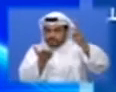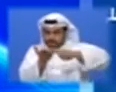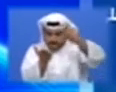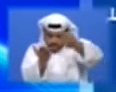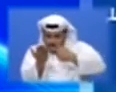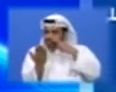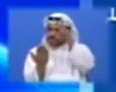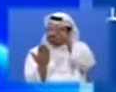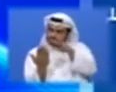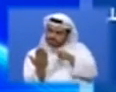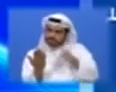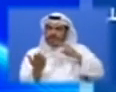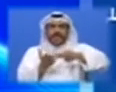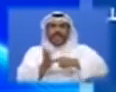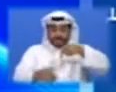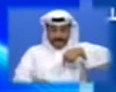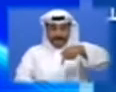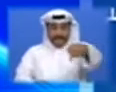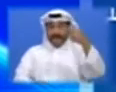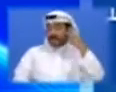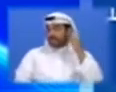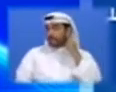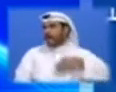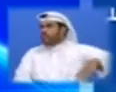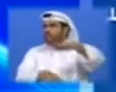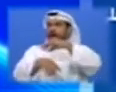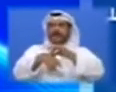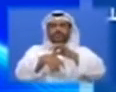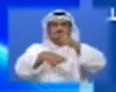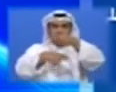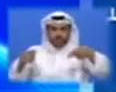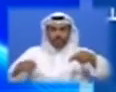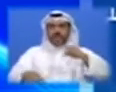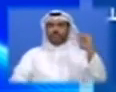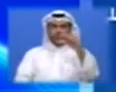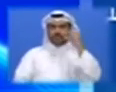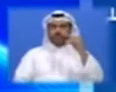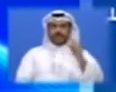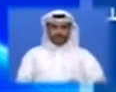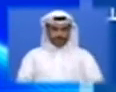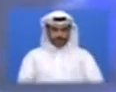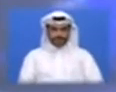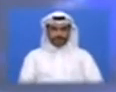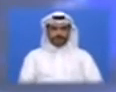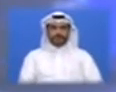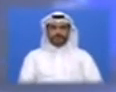بمجمل التطورات الراهنه في الساحه السياسيه على الصعيدين العربي والدولي